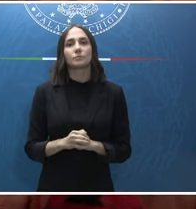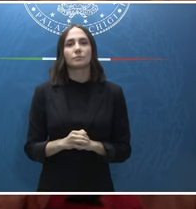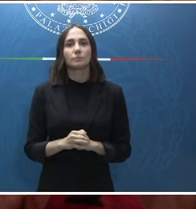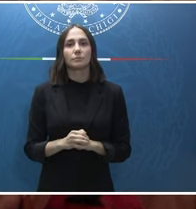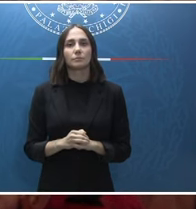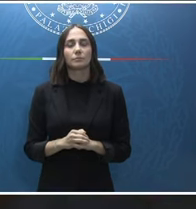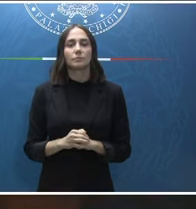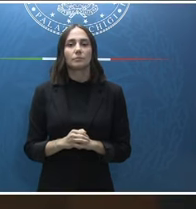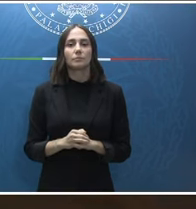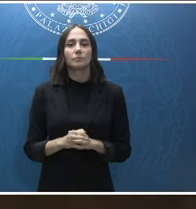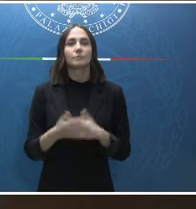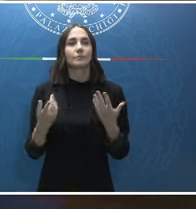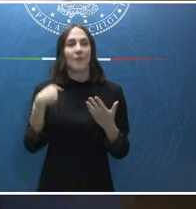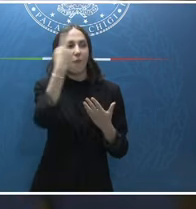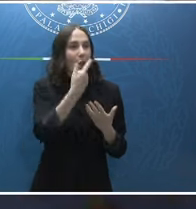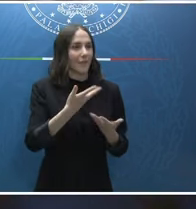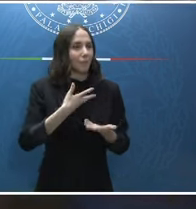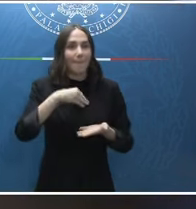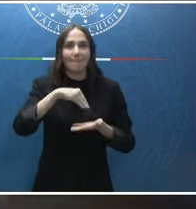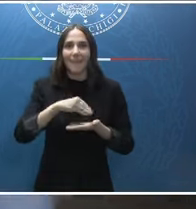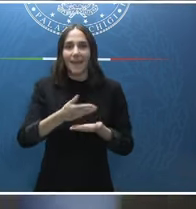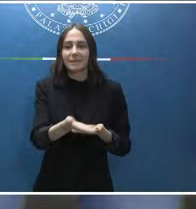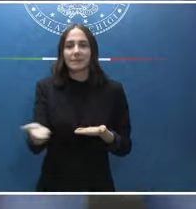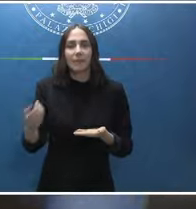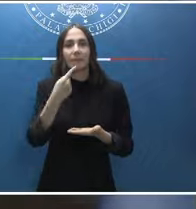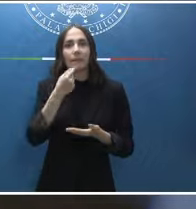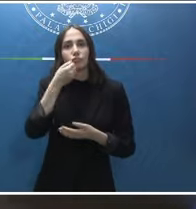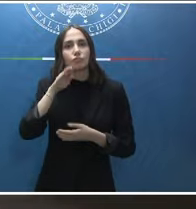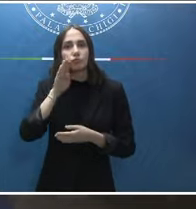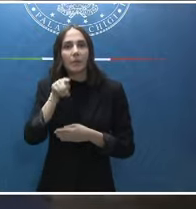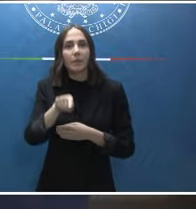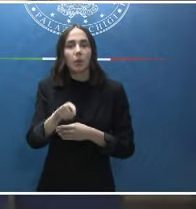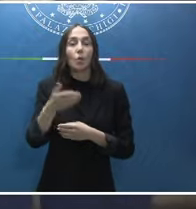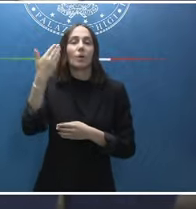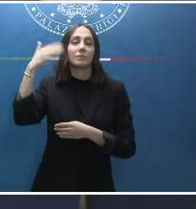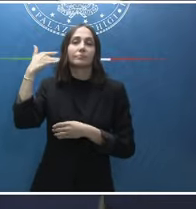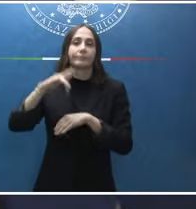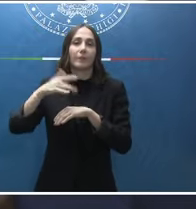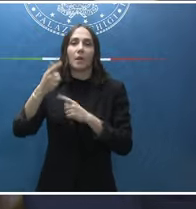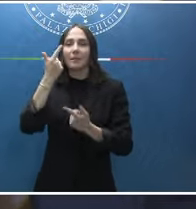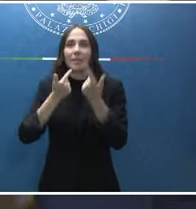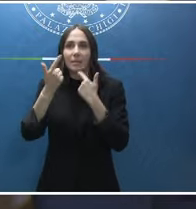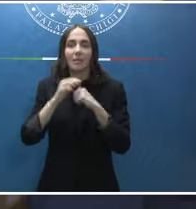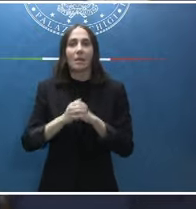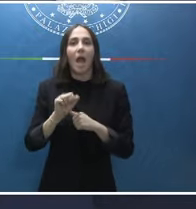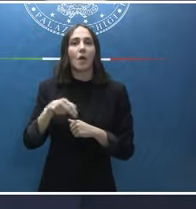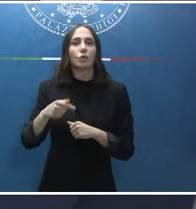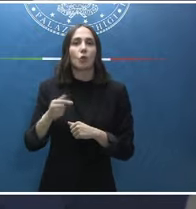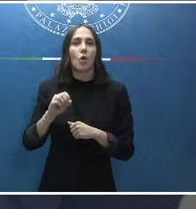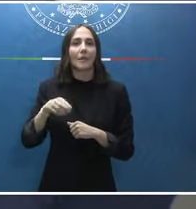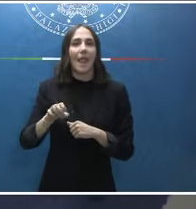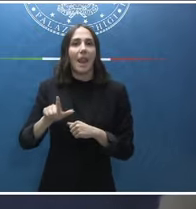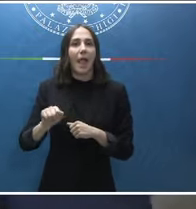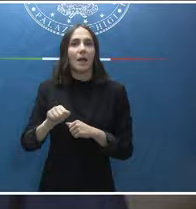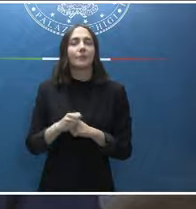Quei volti, Don Antonio, ce li abbiamo qui, i volti di quei genitori che un giorno sono stati in lacrime. Antonella. Antonella Della Torre è